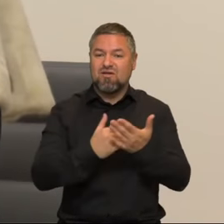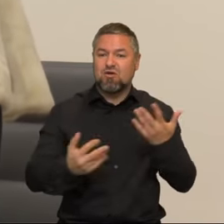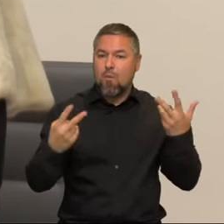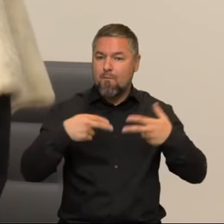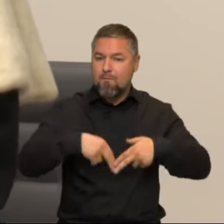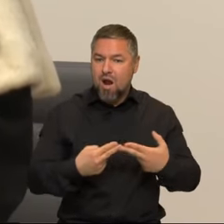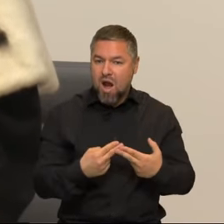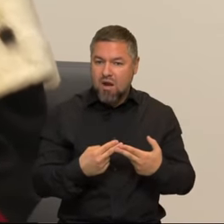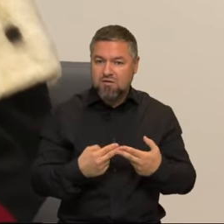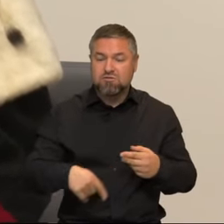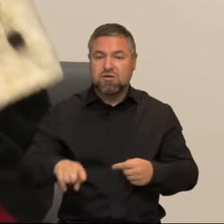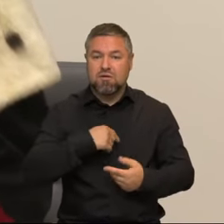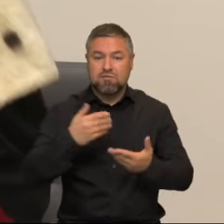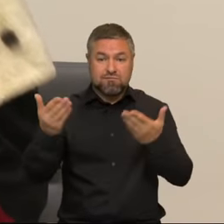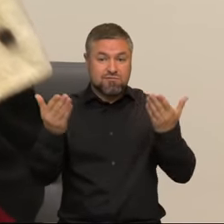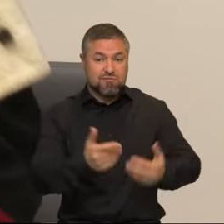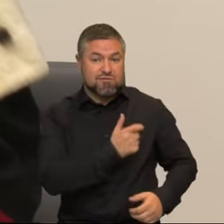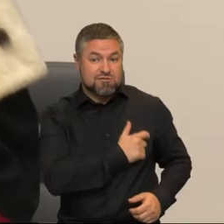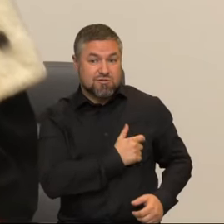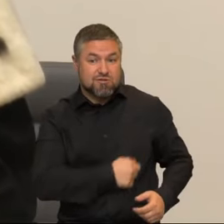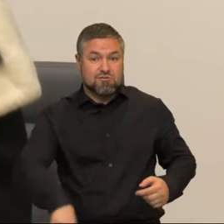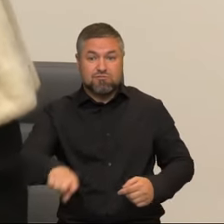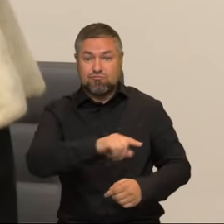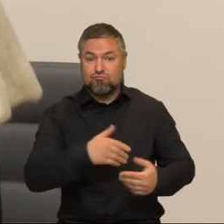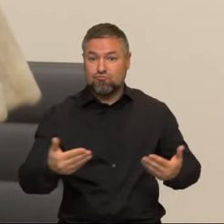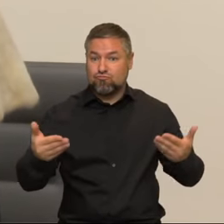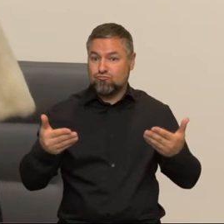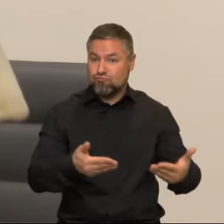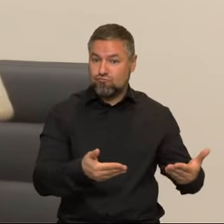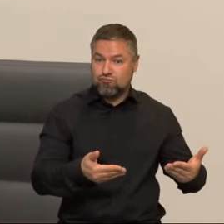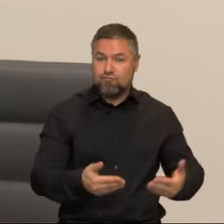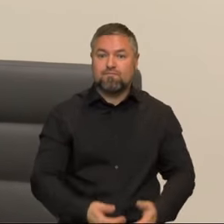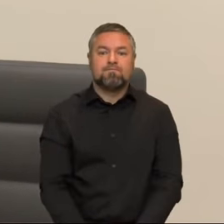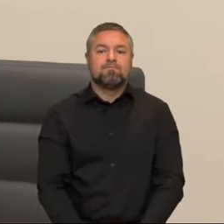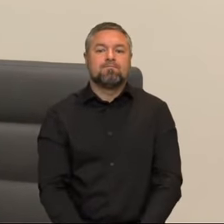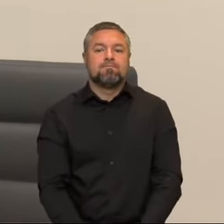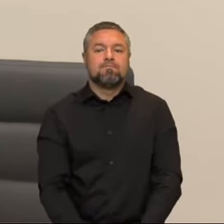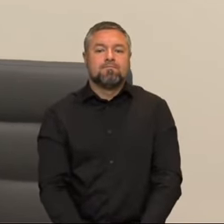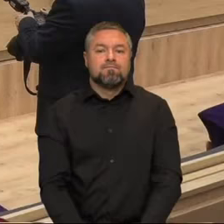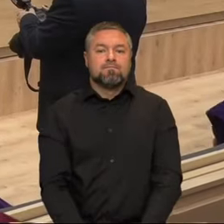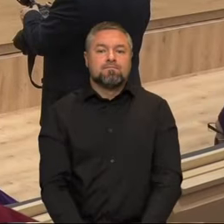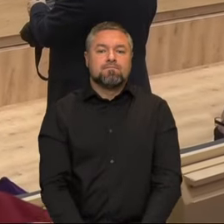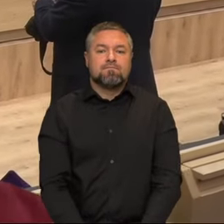Mechanicznego. Zapraszam serdecznie państwa przed podium.